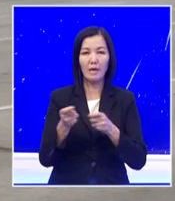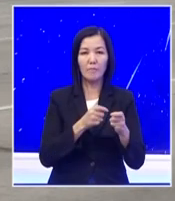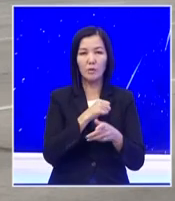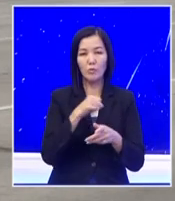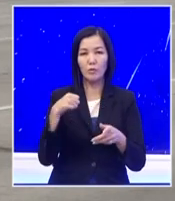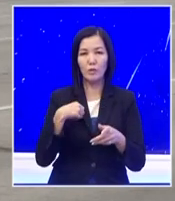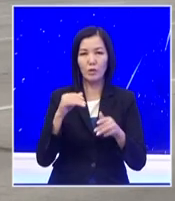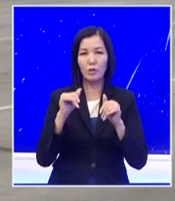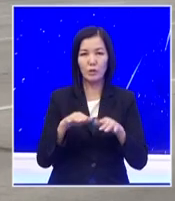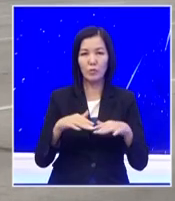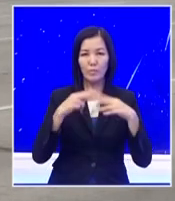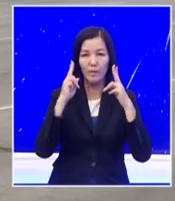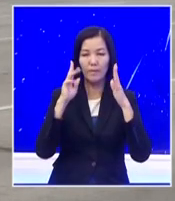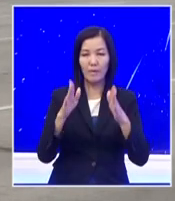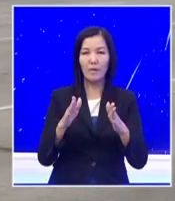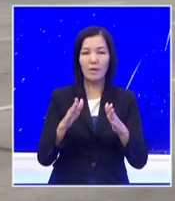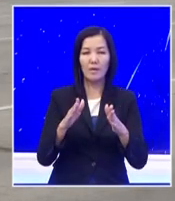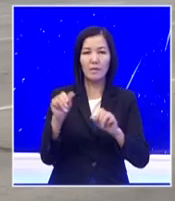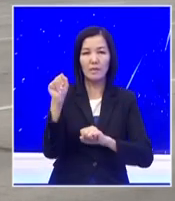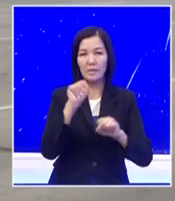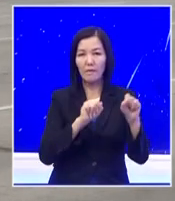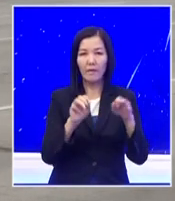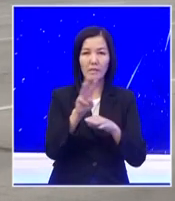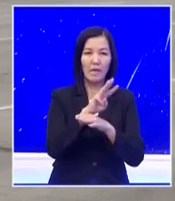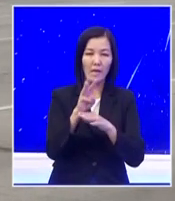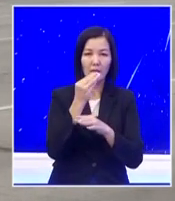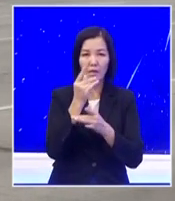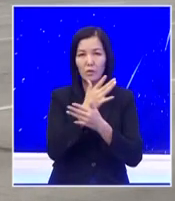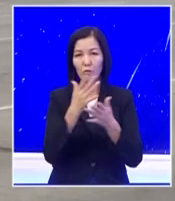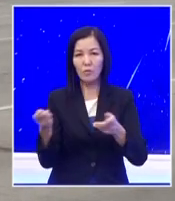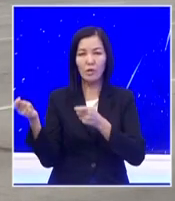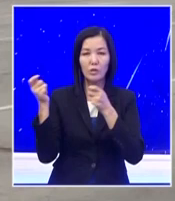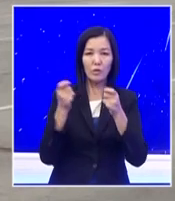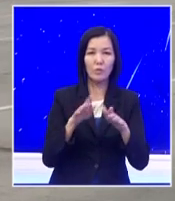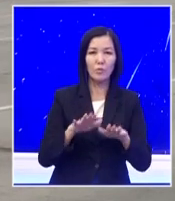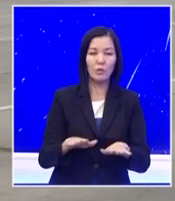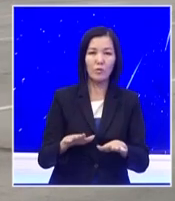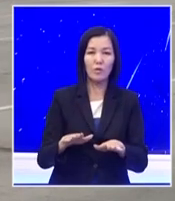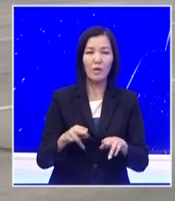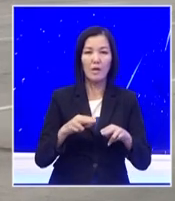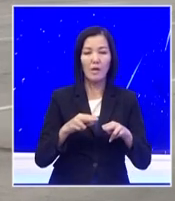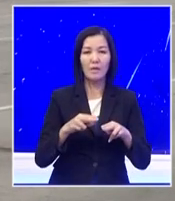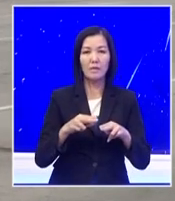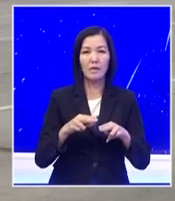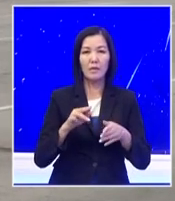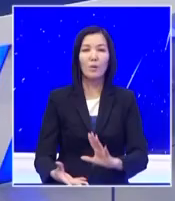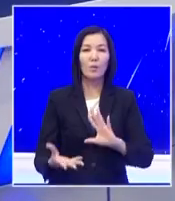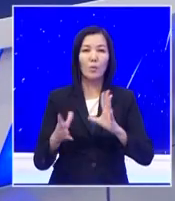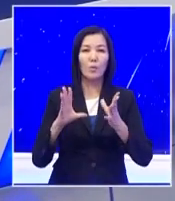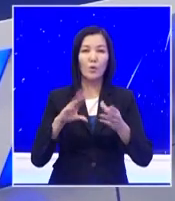тарапынан көңіл бөліп, олардың дезинфекциясына және азық-түліктің жеткізуіне жататын орындарына бәріне көңіл бөліп шешім шығарып